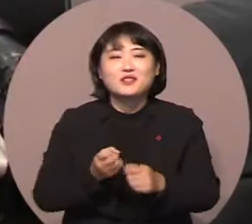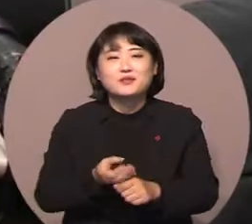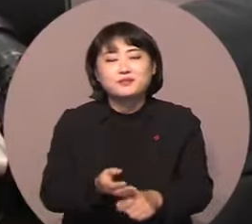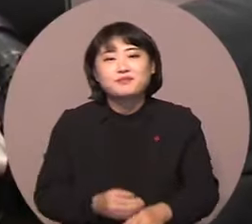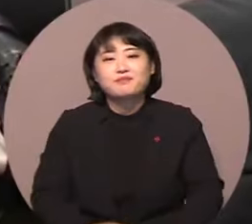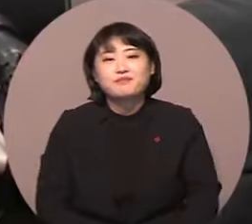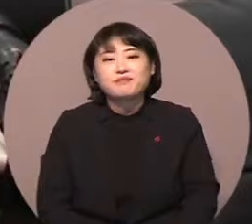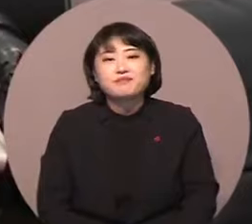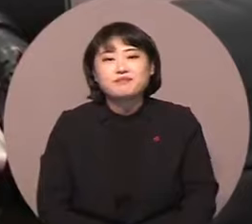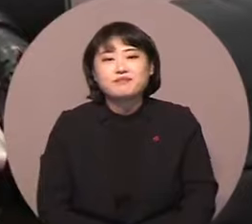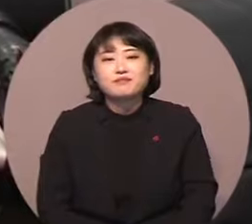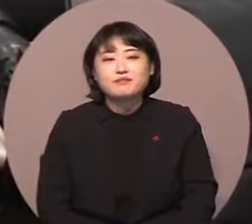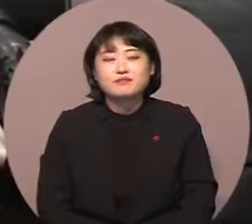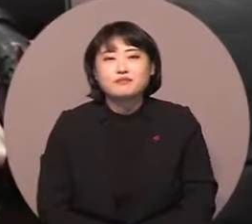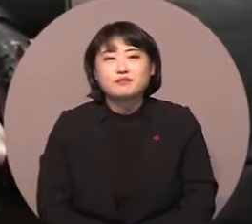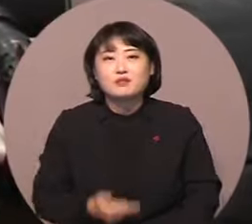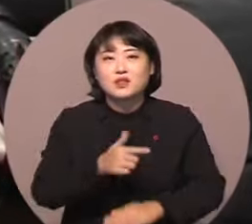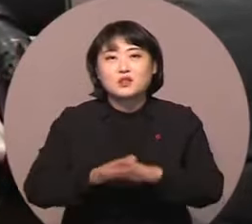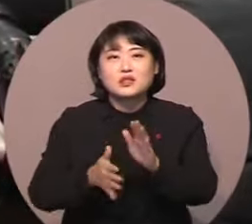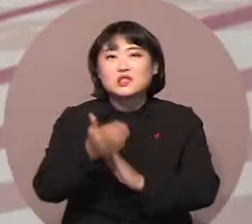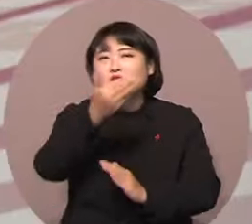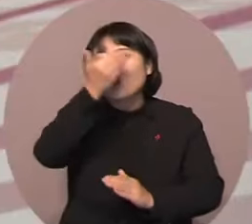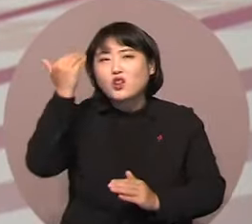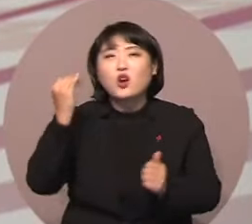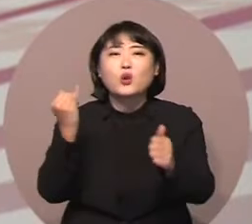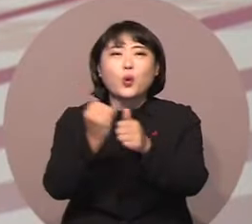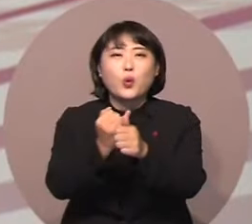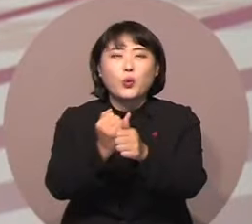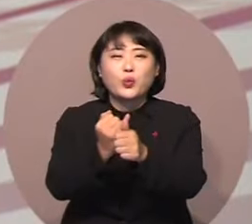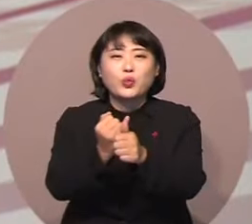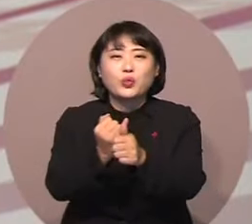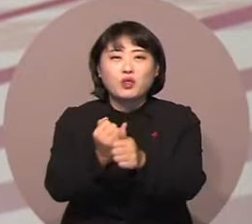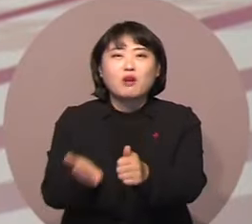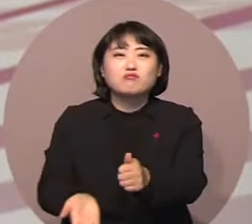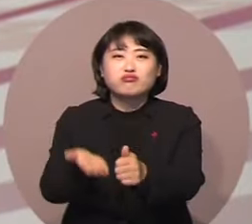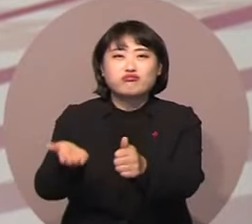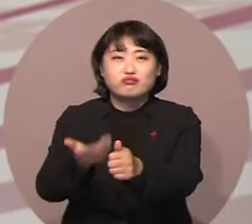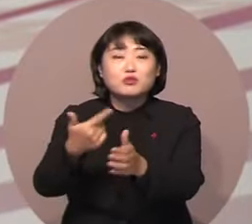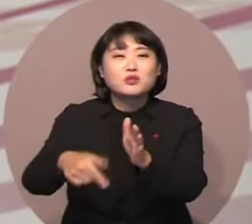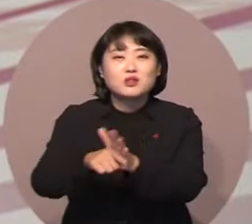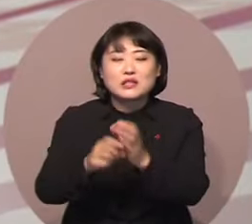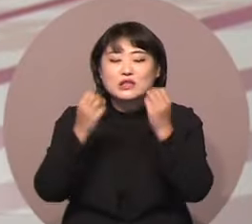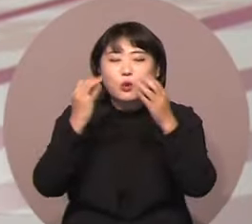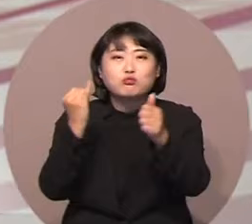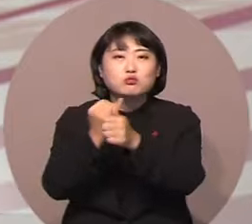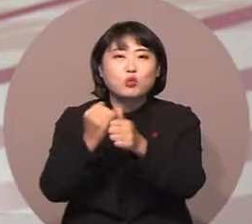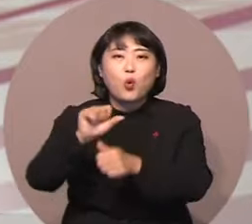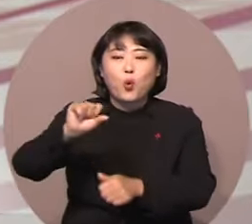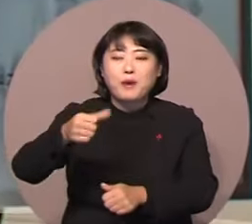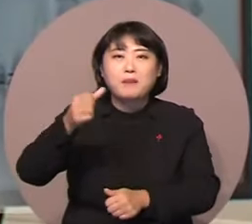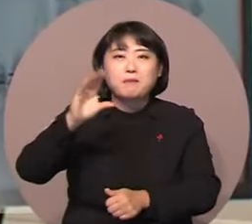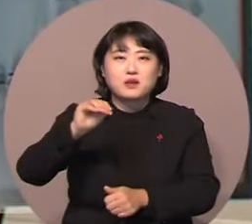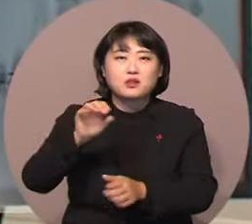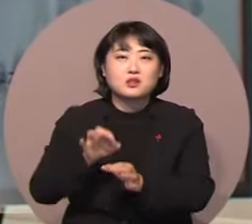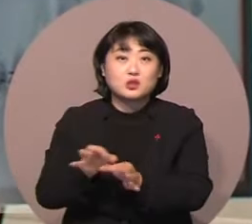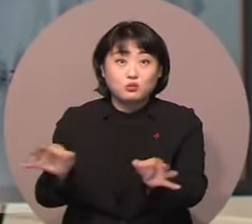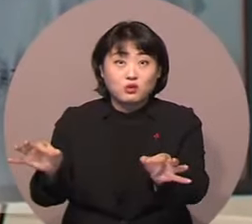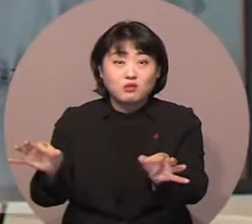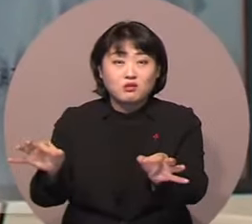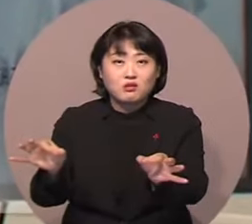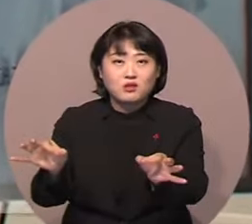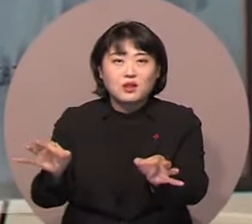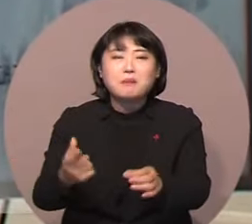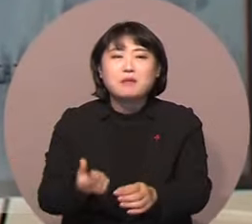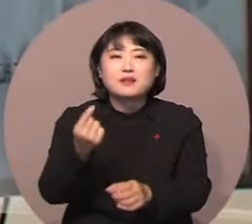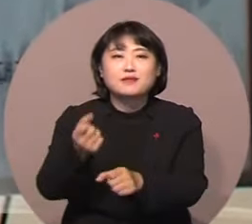기자입니다 대전시가 청년들의을 권장하기 위해 신부에게만 을